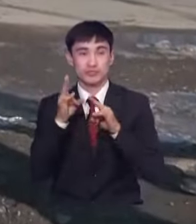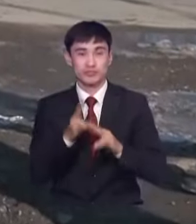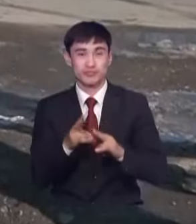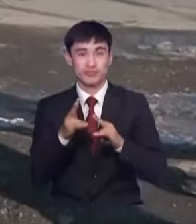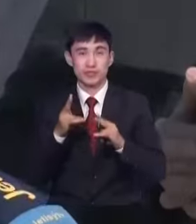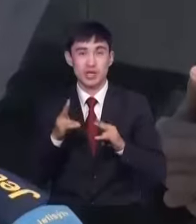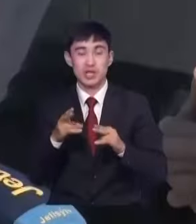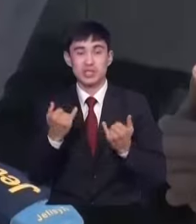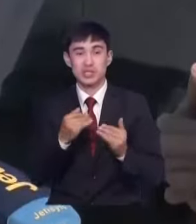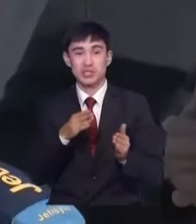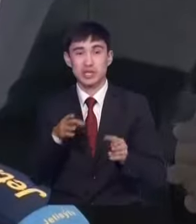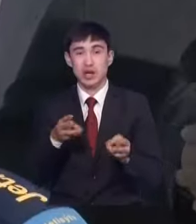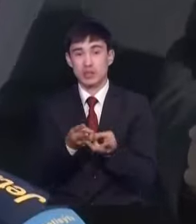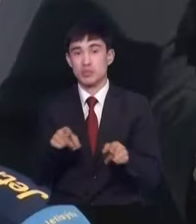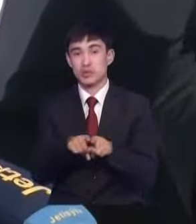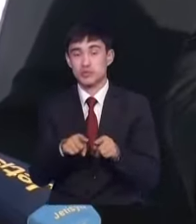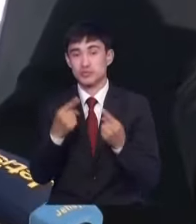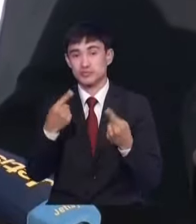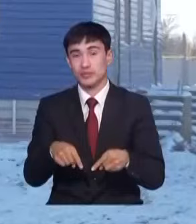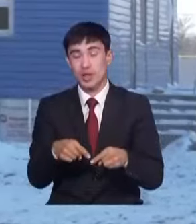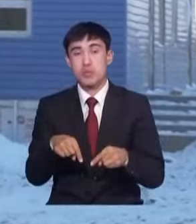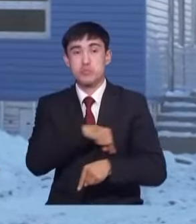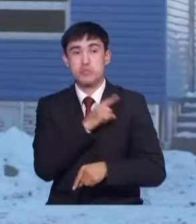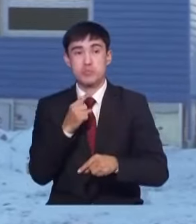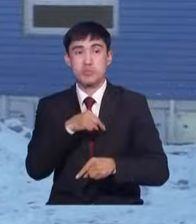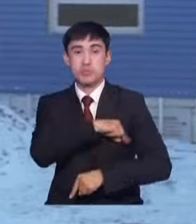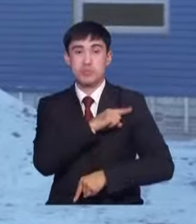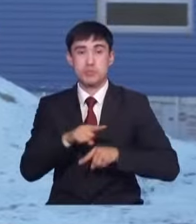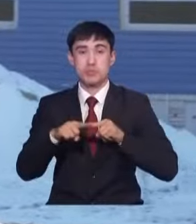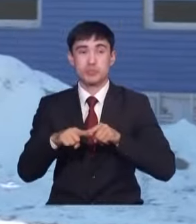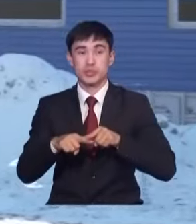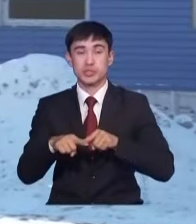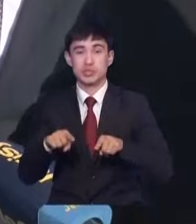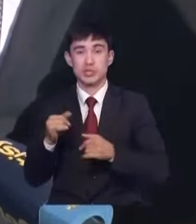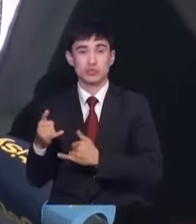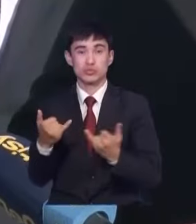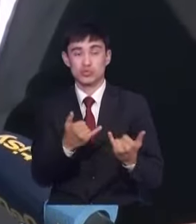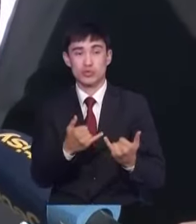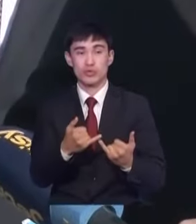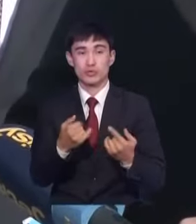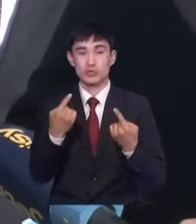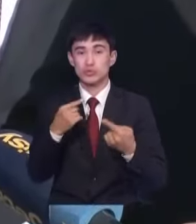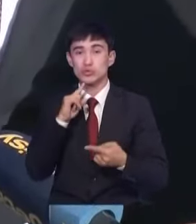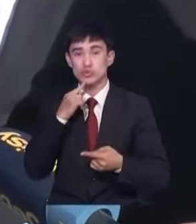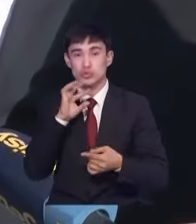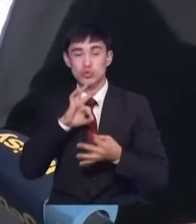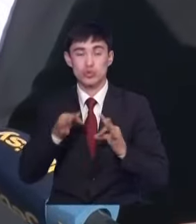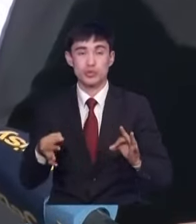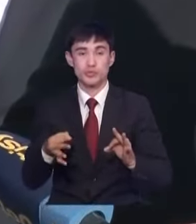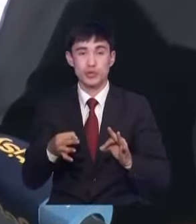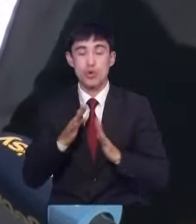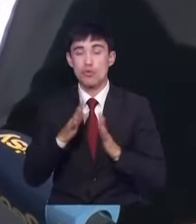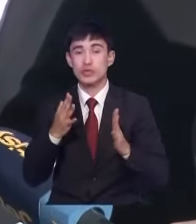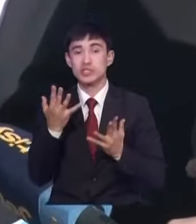блочно-модульные отопления из-за чего медперсоналу приходилось работать в сложных условиях Адам куть сдерж необходимо